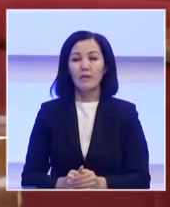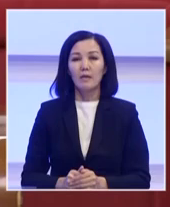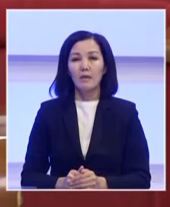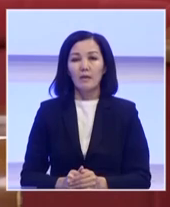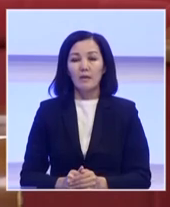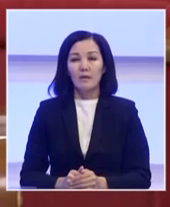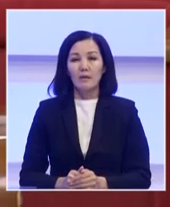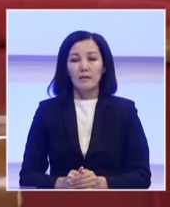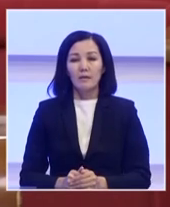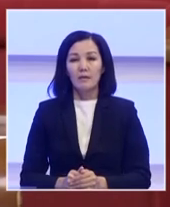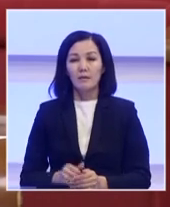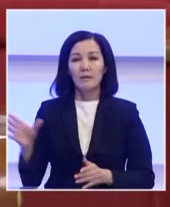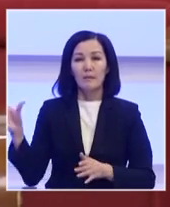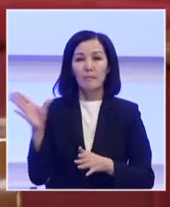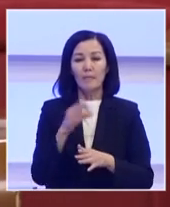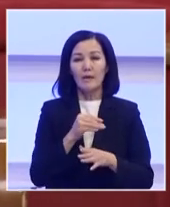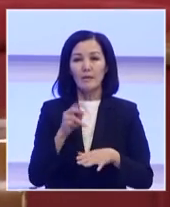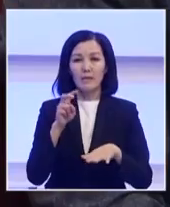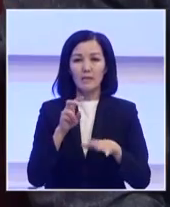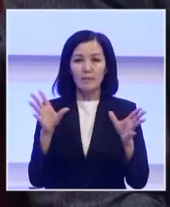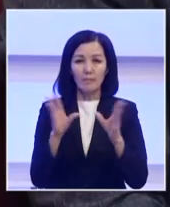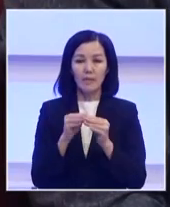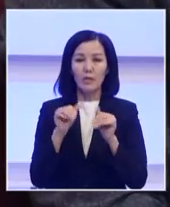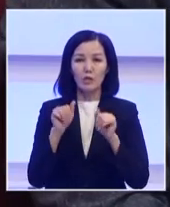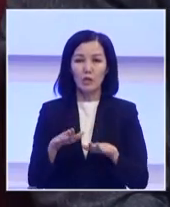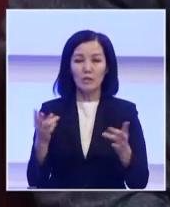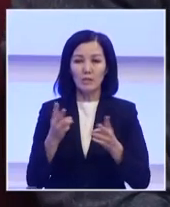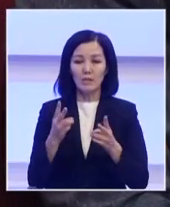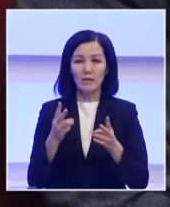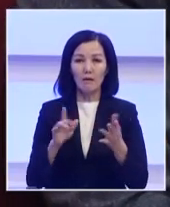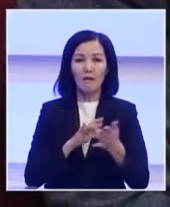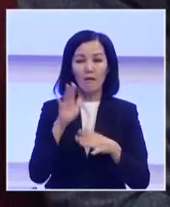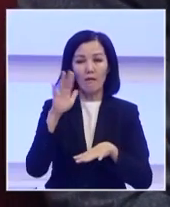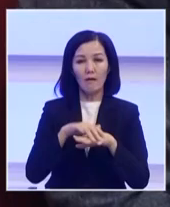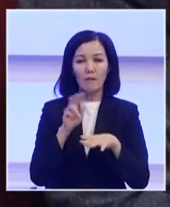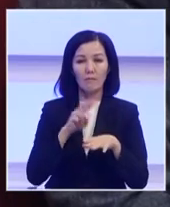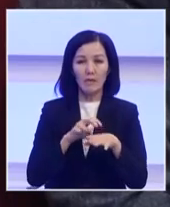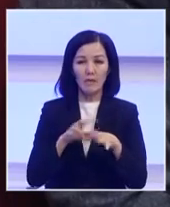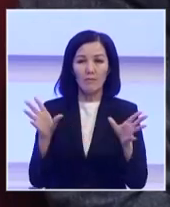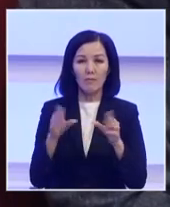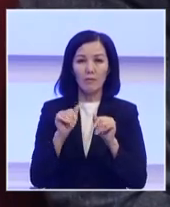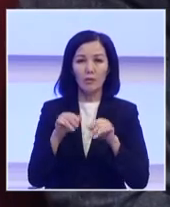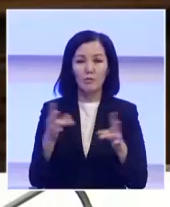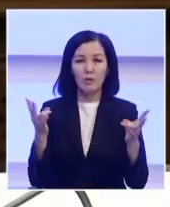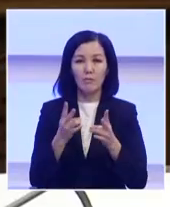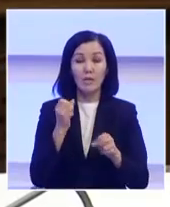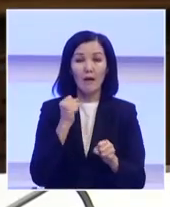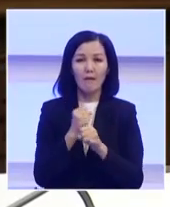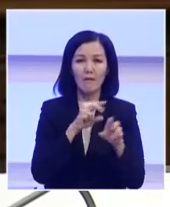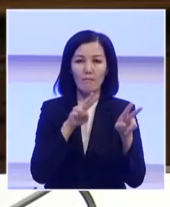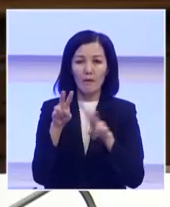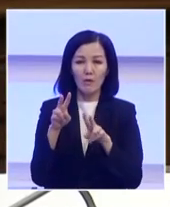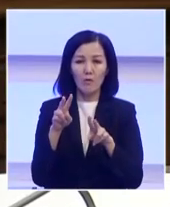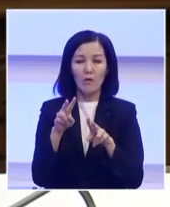санврачом, со всеми. Конкретно при том, занимайтесь. С Акимом города занимайтесь. Хорошо, Мангалаш. Жестко. Людей